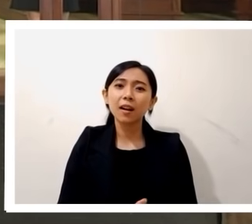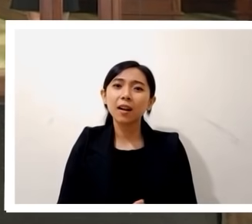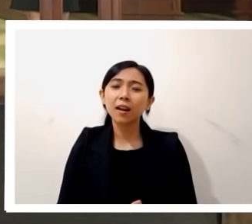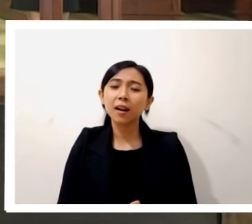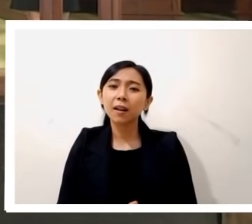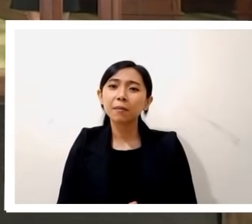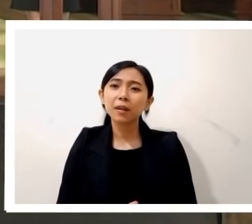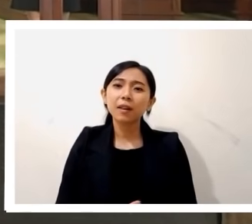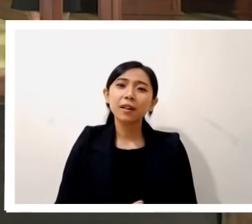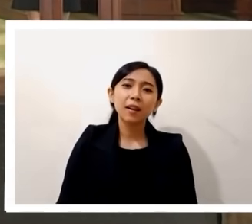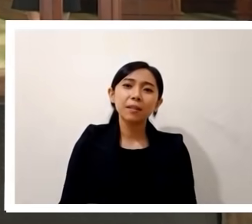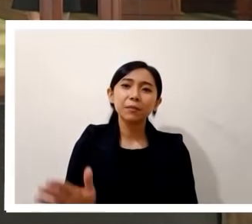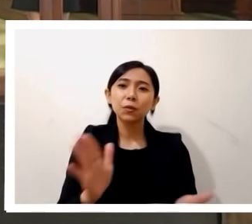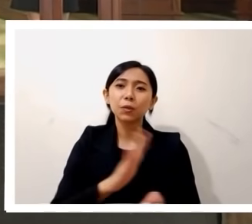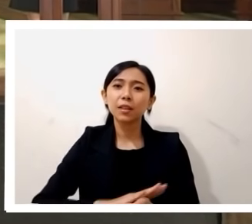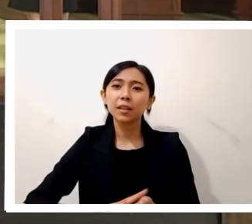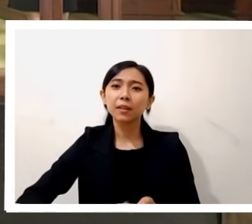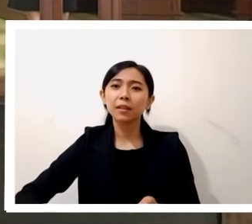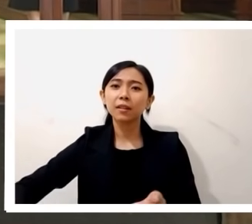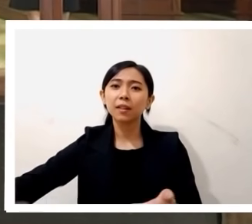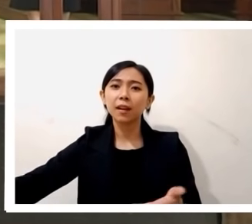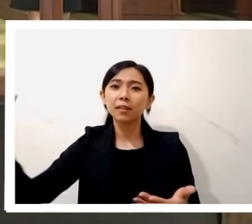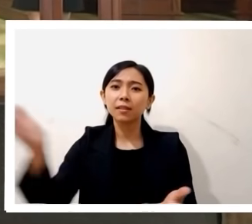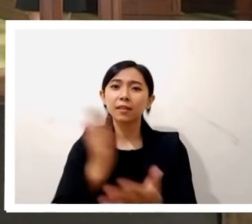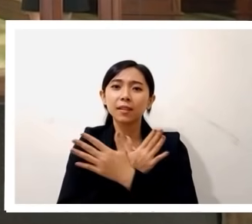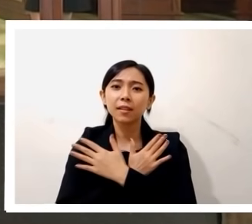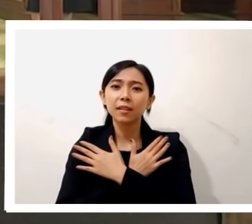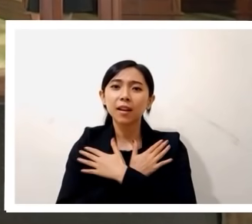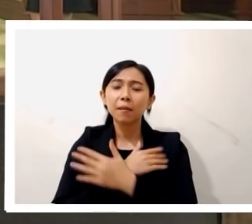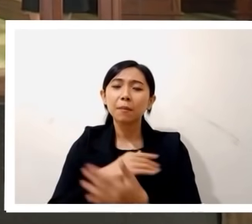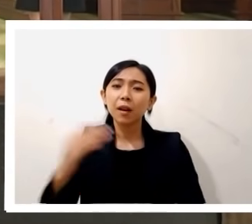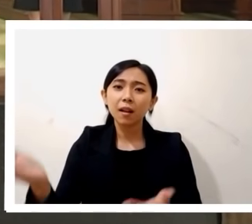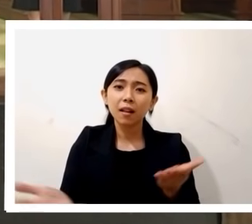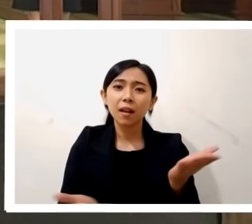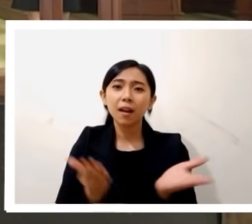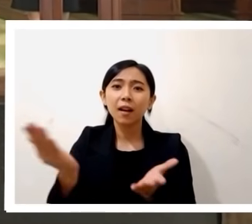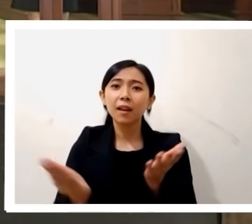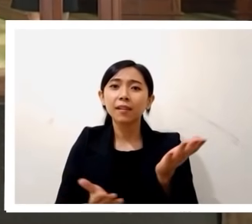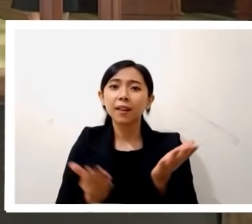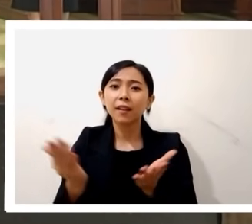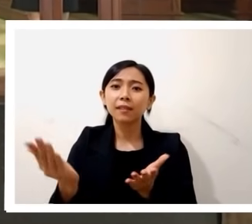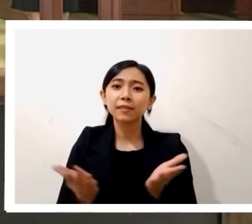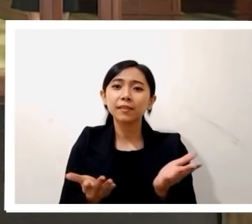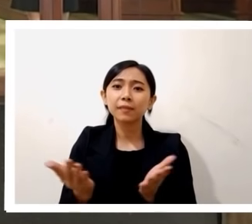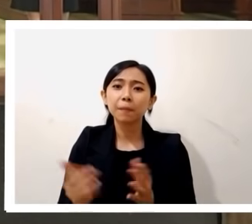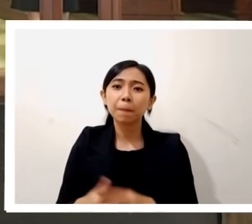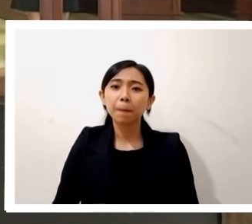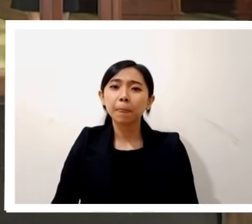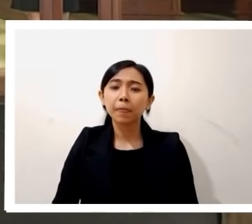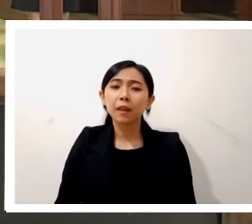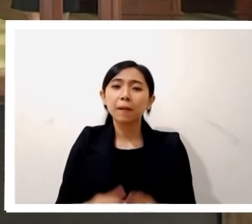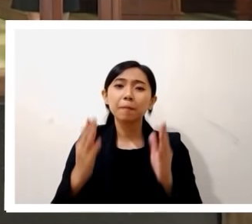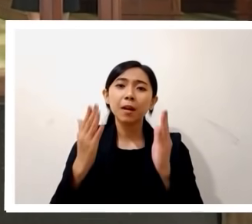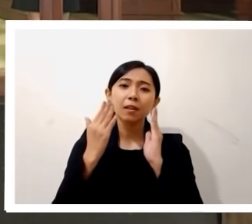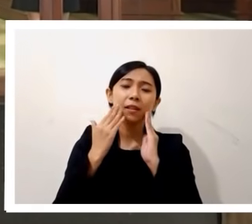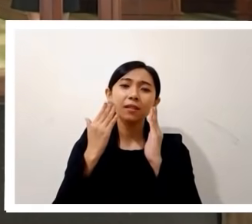belajar mengampuni, mengasihi dan melayani.